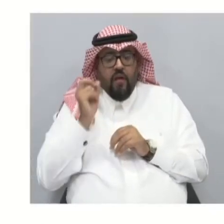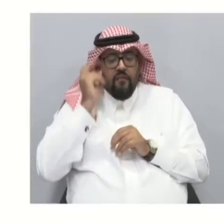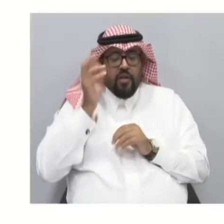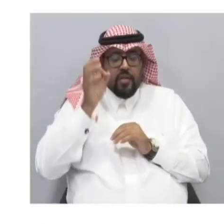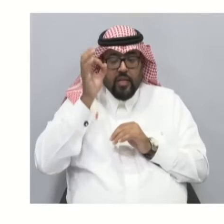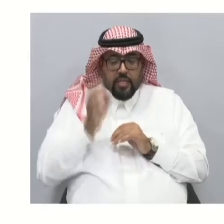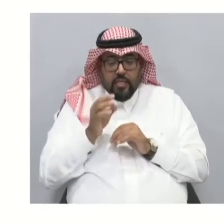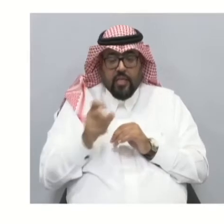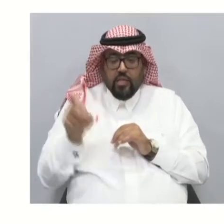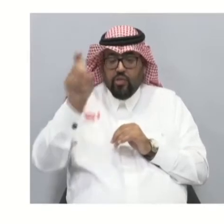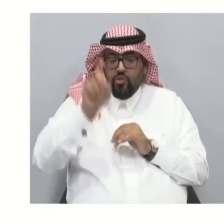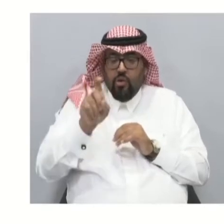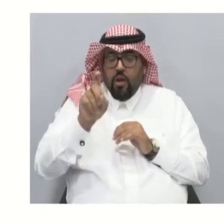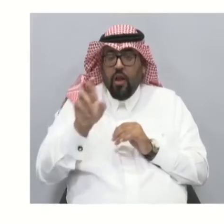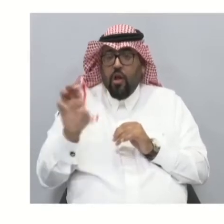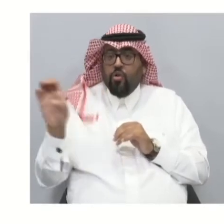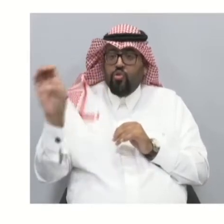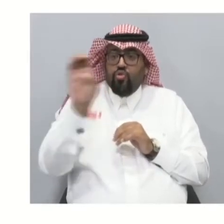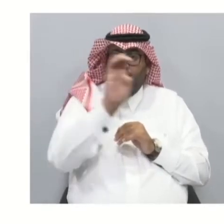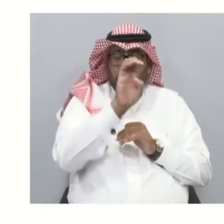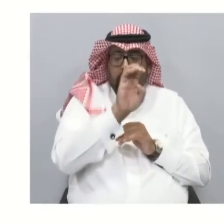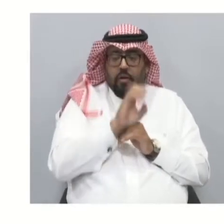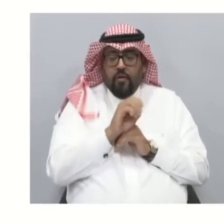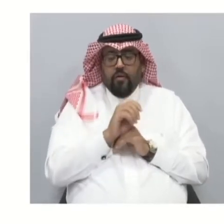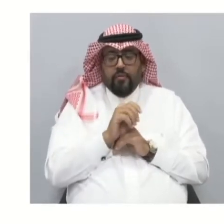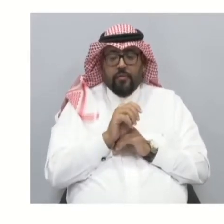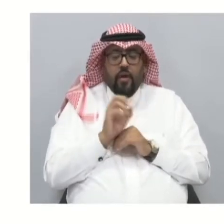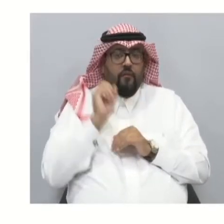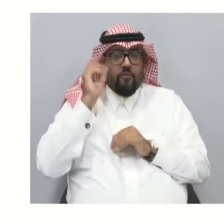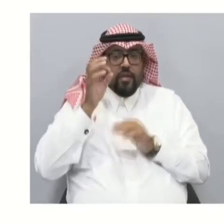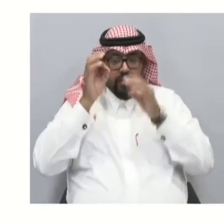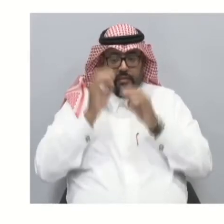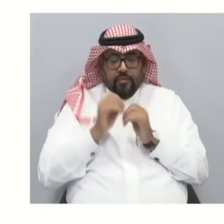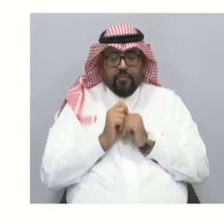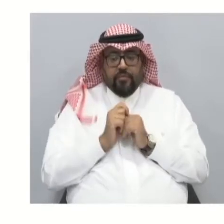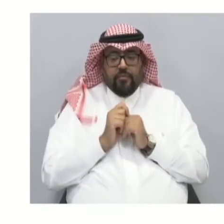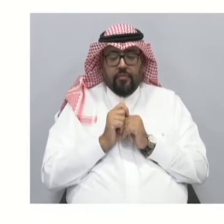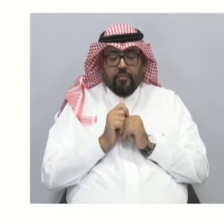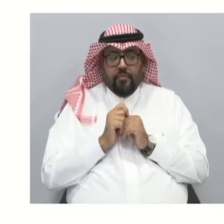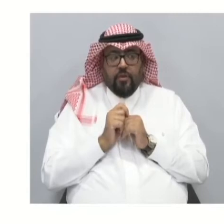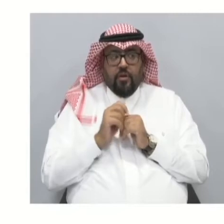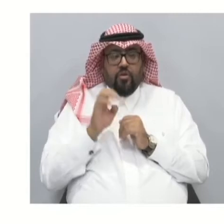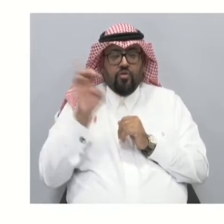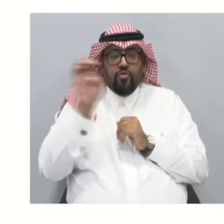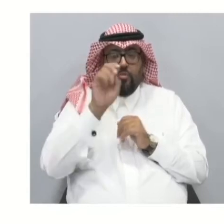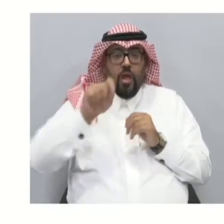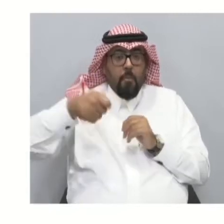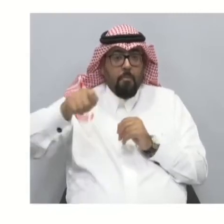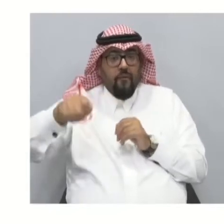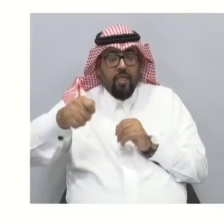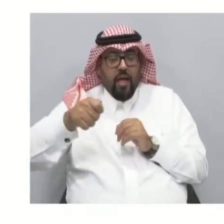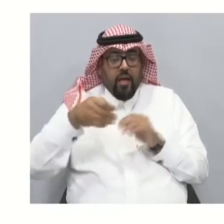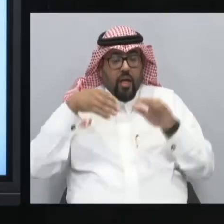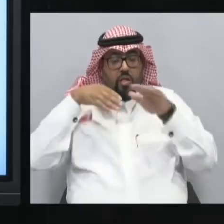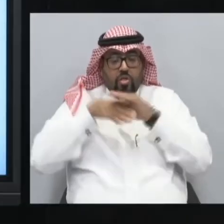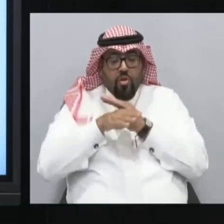سؤال، وضع خط تحت الجملة التي تحمل الفكرة الرئيسية، أو مثلا الجملة المفتاحية كذلك تدخل فيها. ما